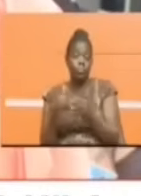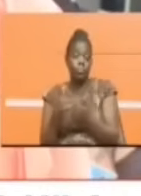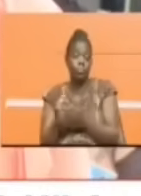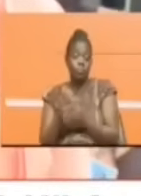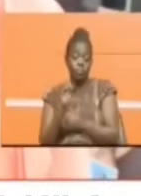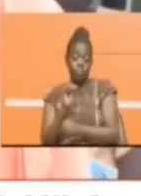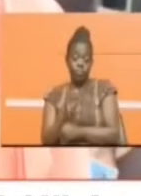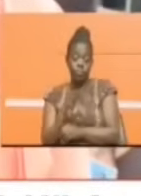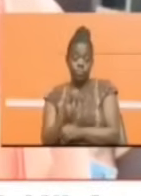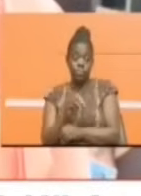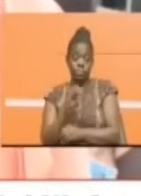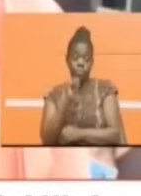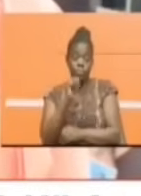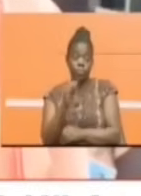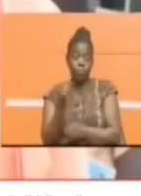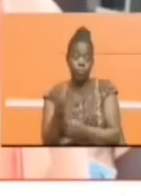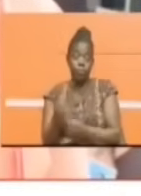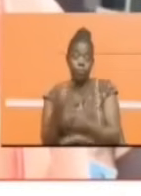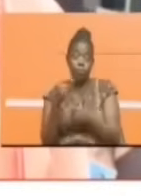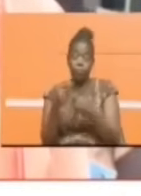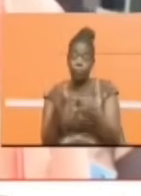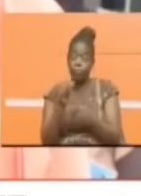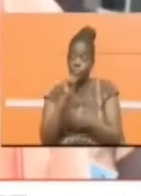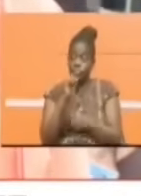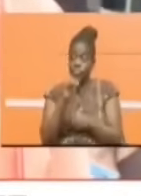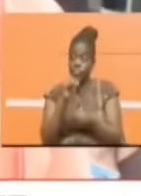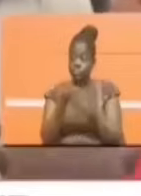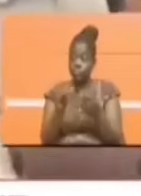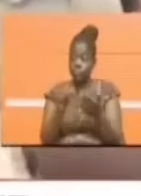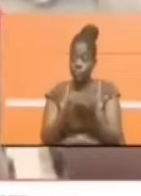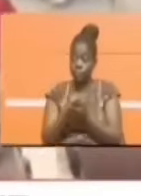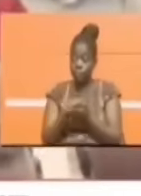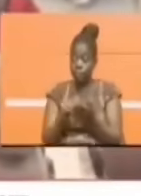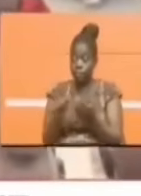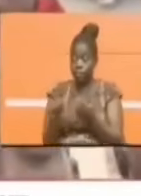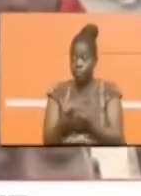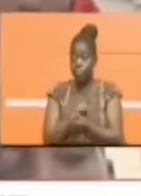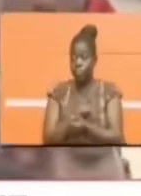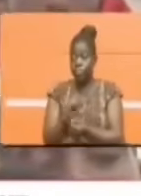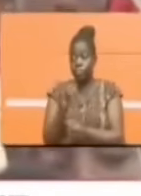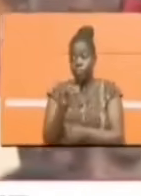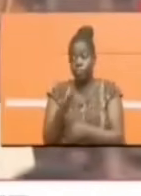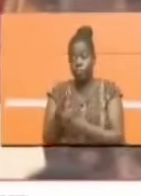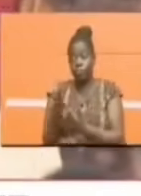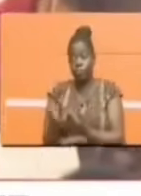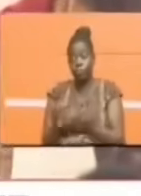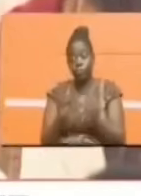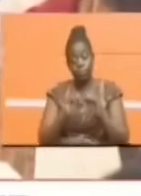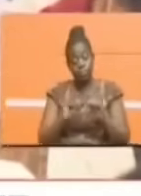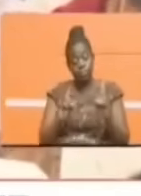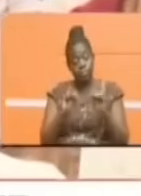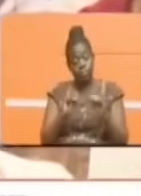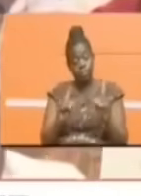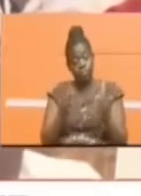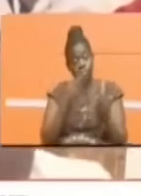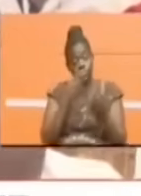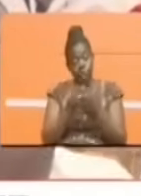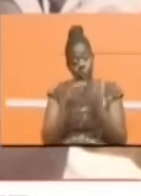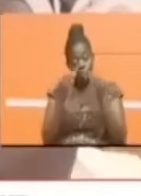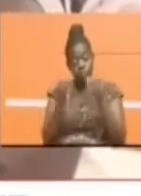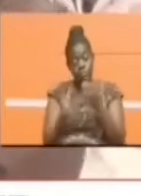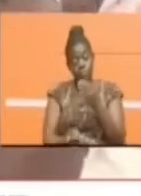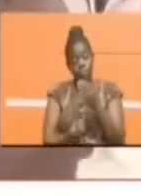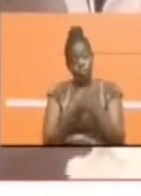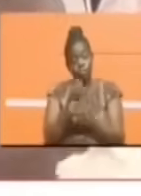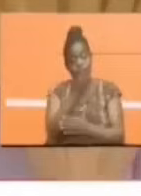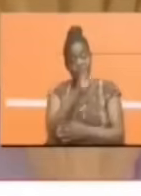Akubiriza bannamawulire okwongeramu amaanyi okutambuza amawulire agakwata ku butonde bw'ensi obwonoonese ennyo nga basomesa abantu ebirungi ebiri mu kusimba emiti